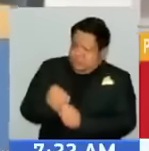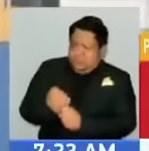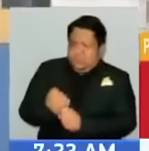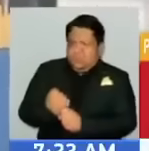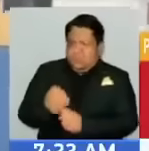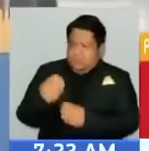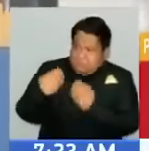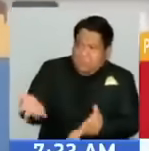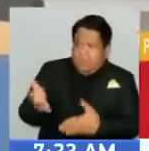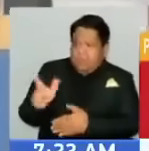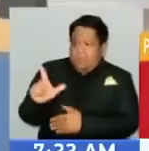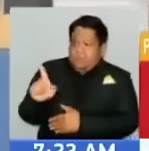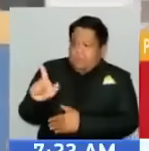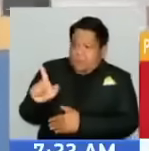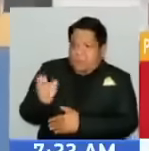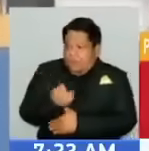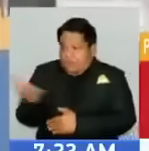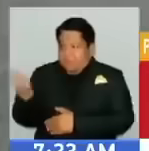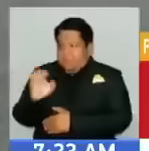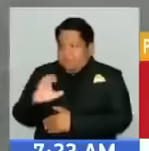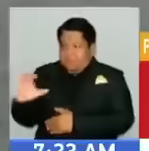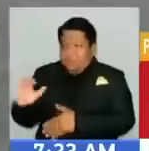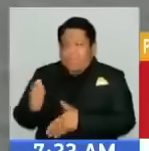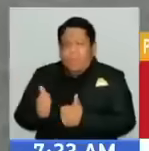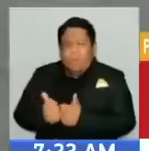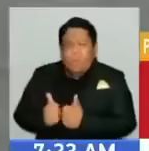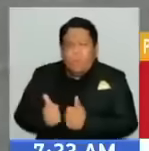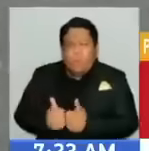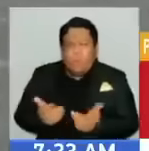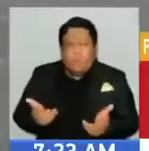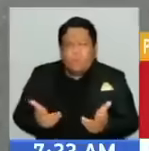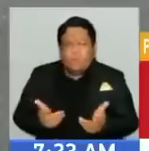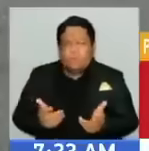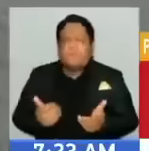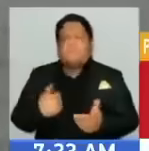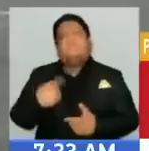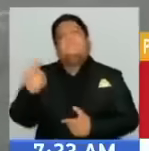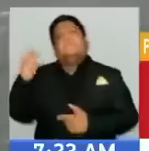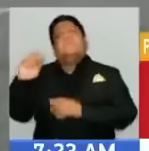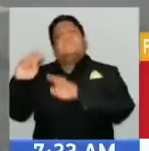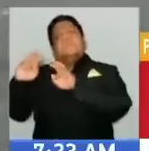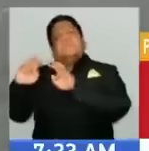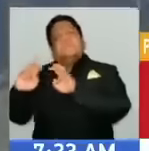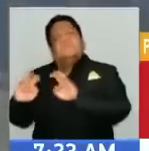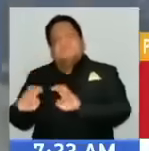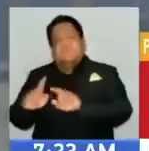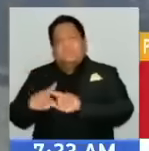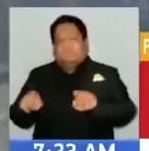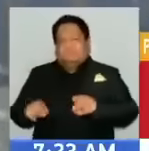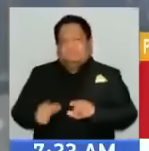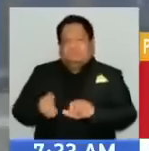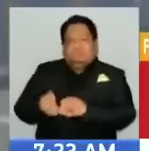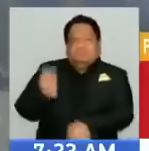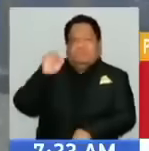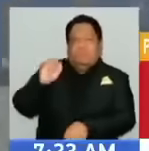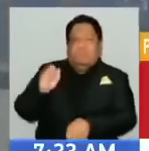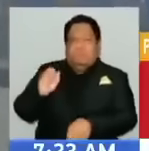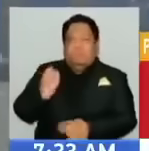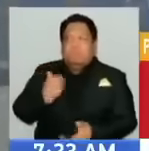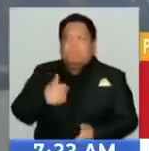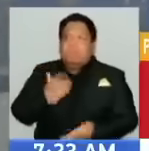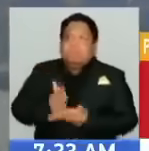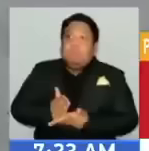that? At saka meron talaga nag-i-study niyan. Parang hindi nila pinakinggan at in-stop nila. Tapos nag-issue sila ng